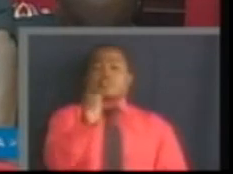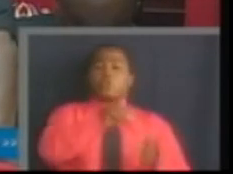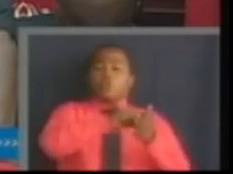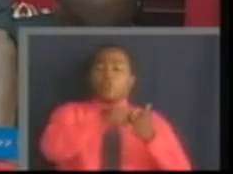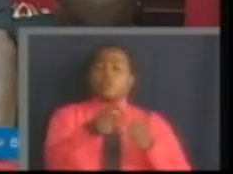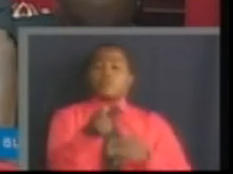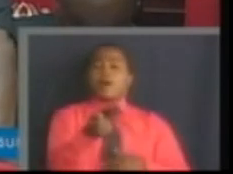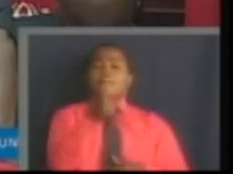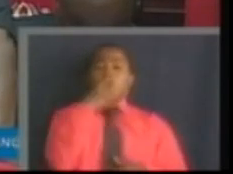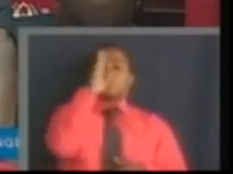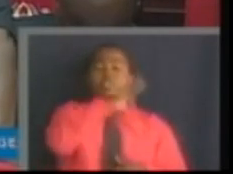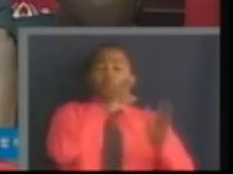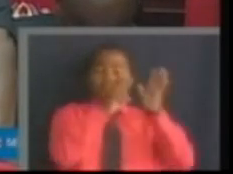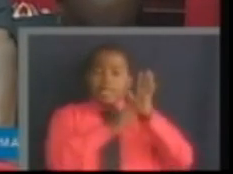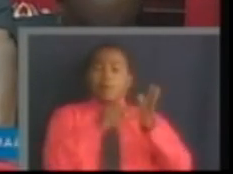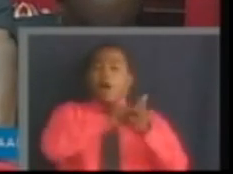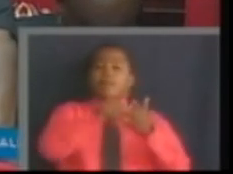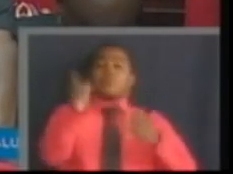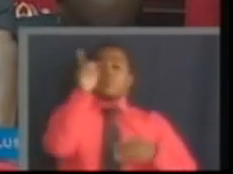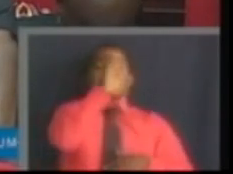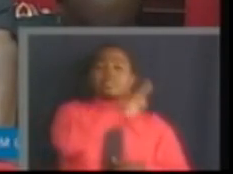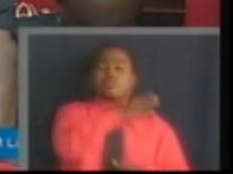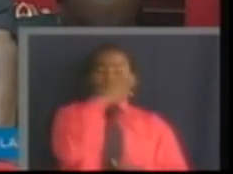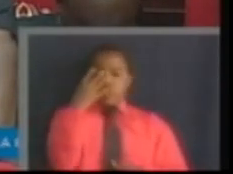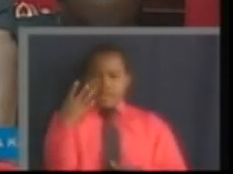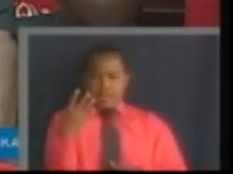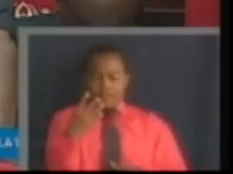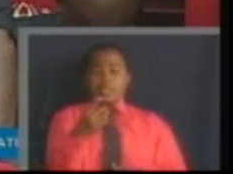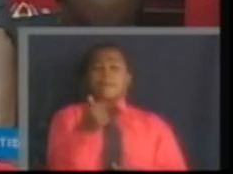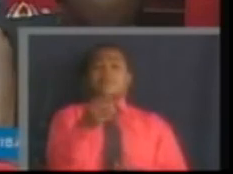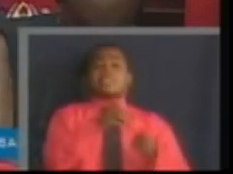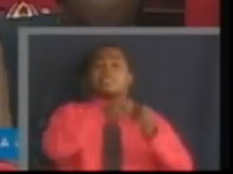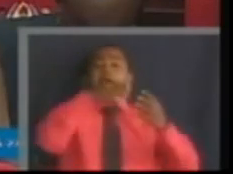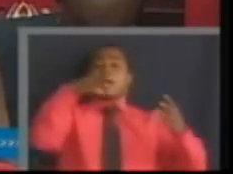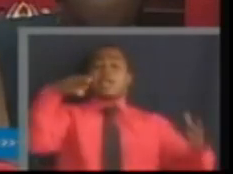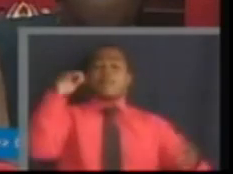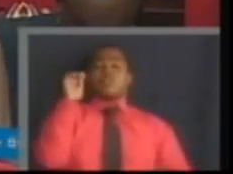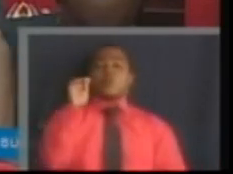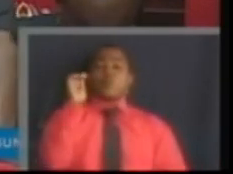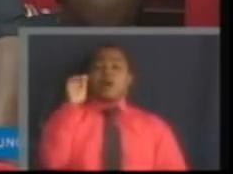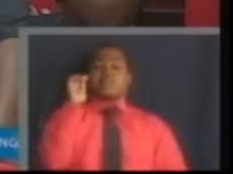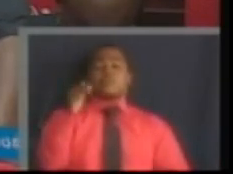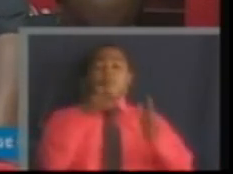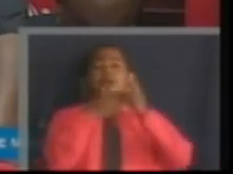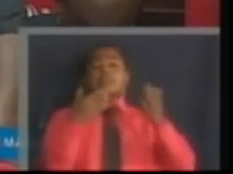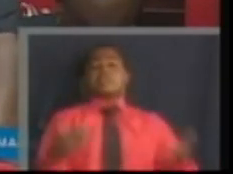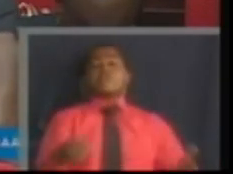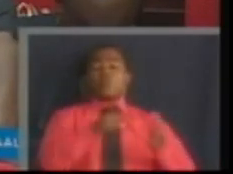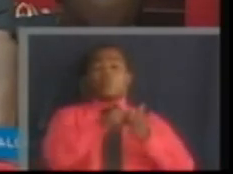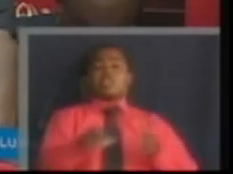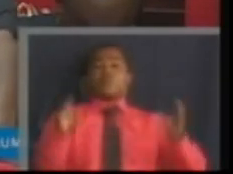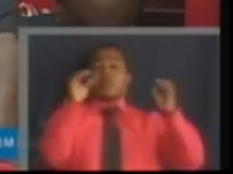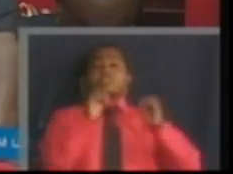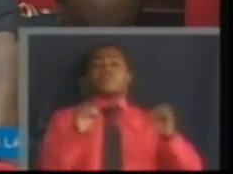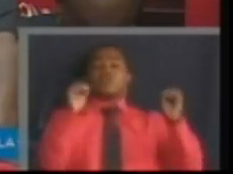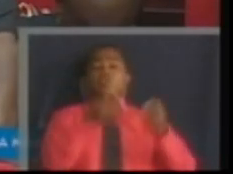4. Na fedha za mizigo na gharama za kuwasafirisha hawajalipwa kwa sababu wanaambiwa